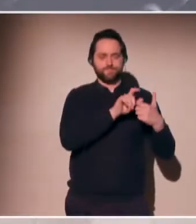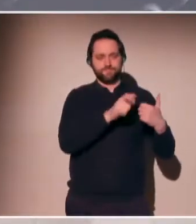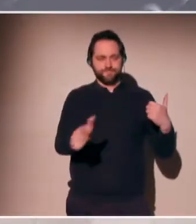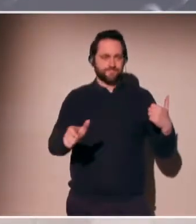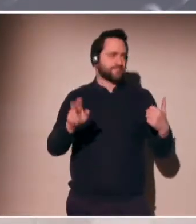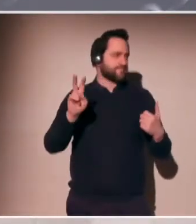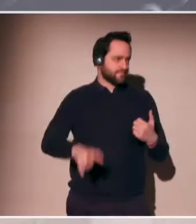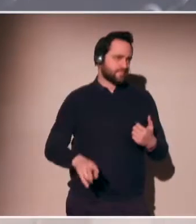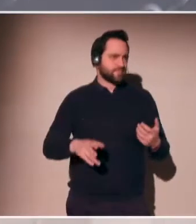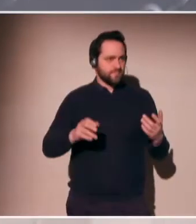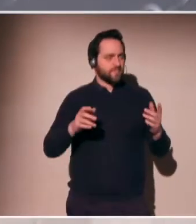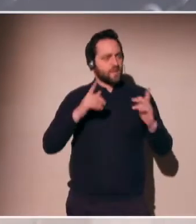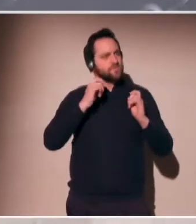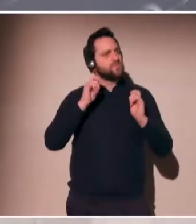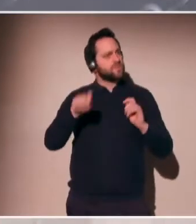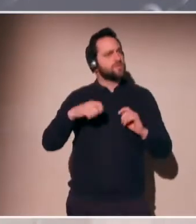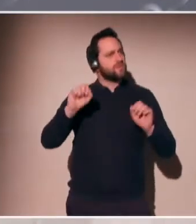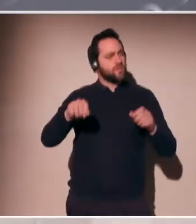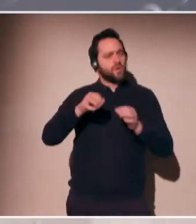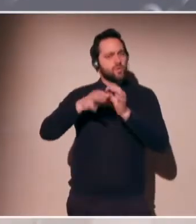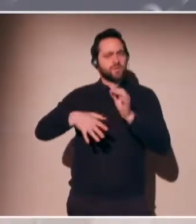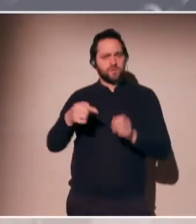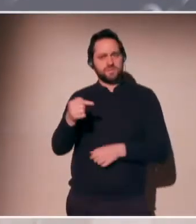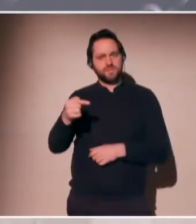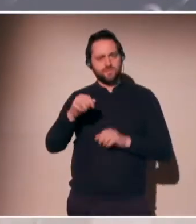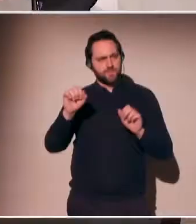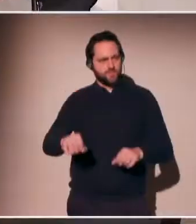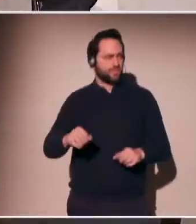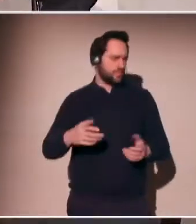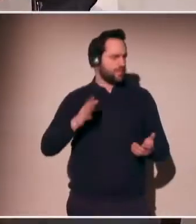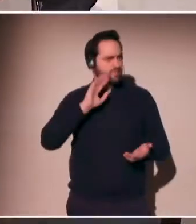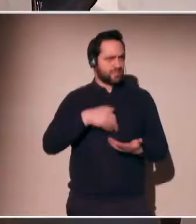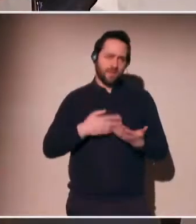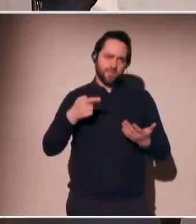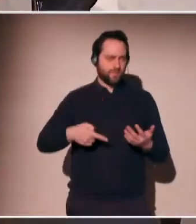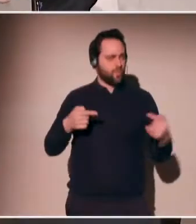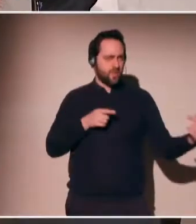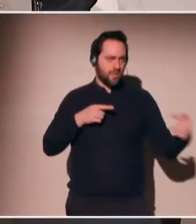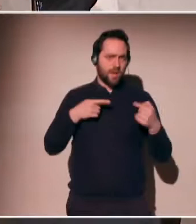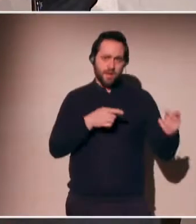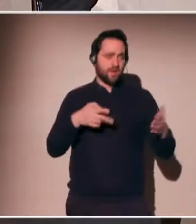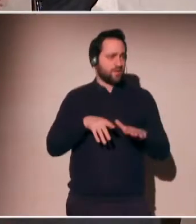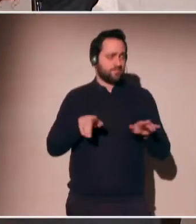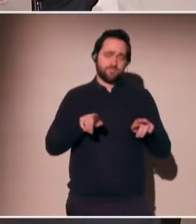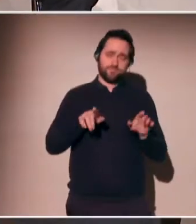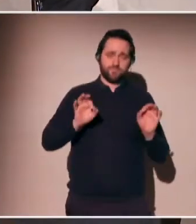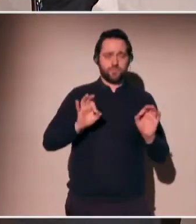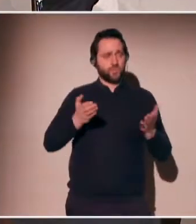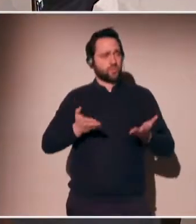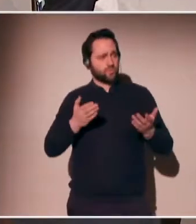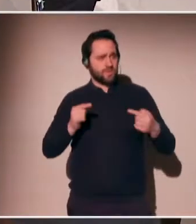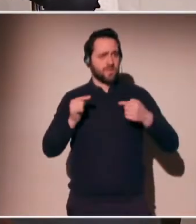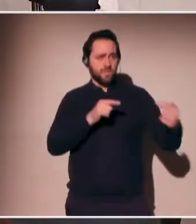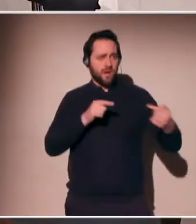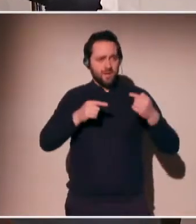de gens et auquel ont commencé beaucoup de gens dès les prémices de ce débat, à savoir qu'est-ce que cela implique, comment ça va se passer. C'est un débat essentiel, mais